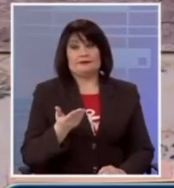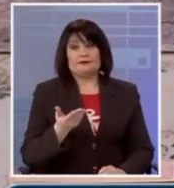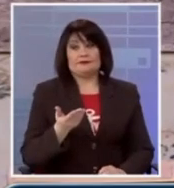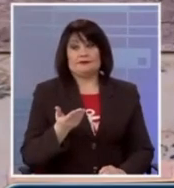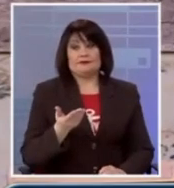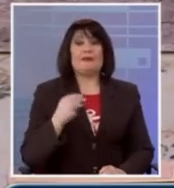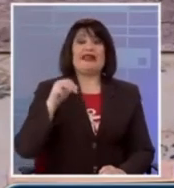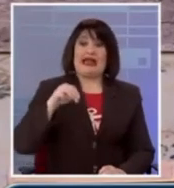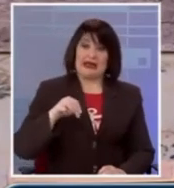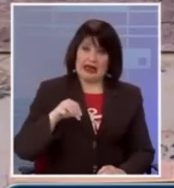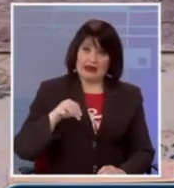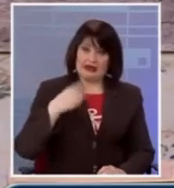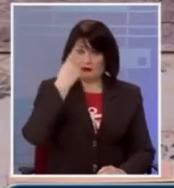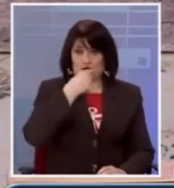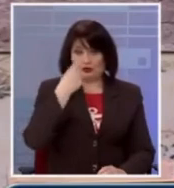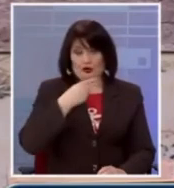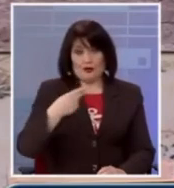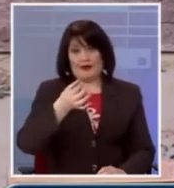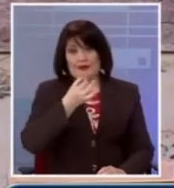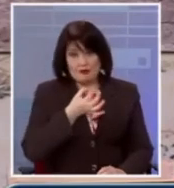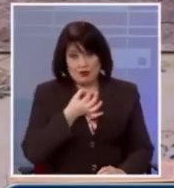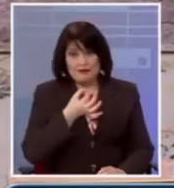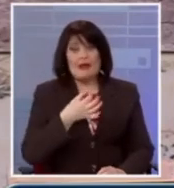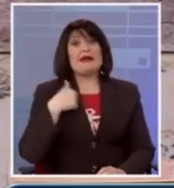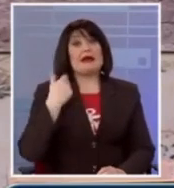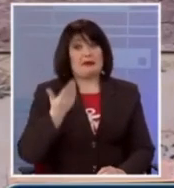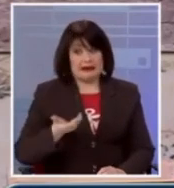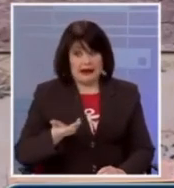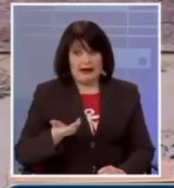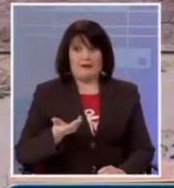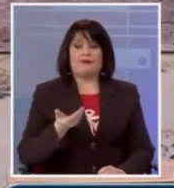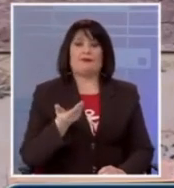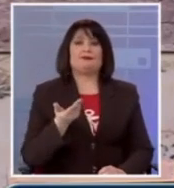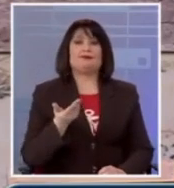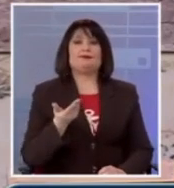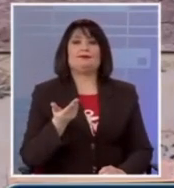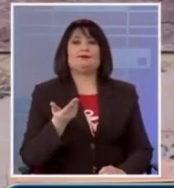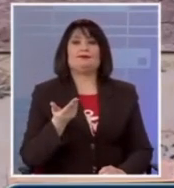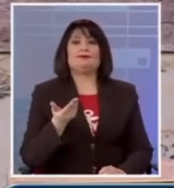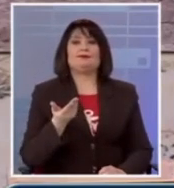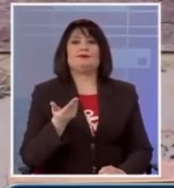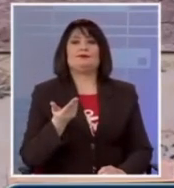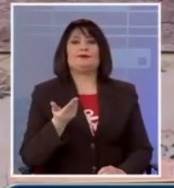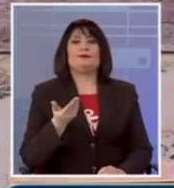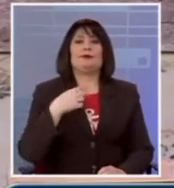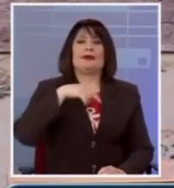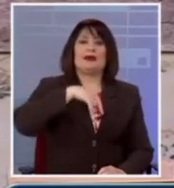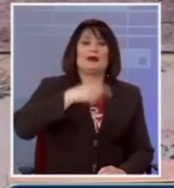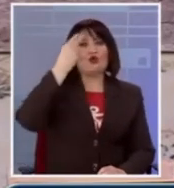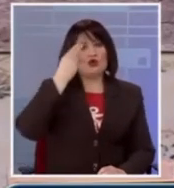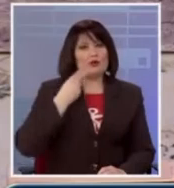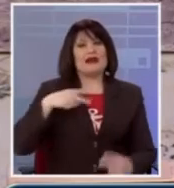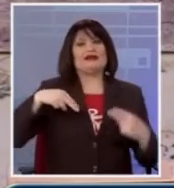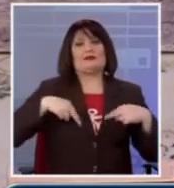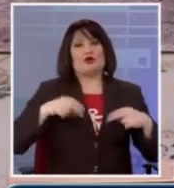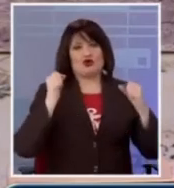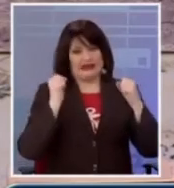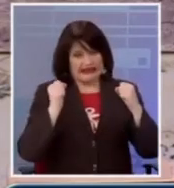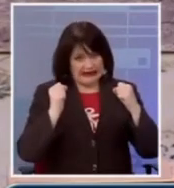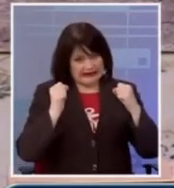ο κύριος Μηταράκης για το προσωπικό του και εν συνεχεία θα μιλήσει ο κύριος Παναγιώτης Κουρουπλής, Υπουργός